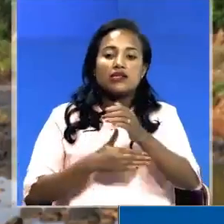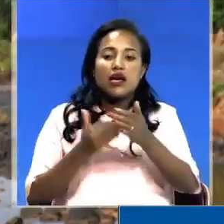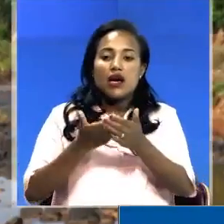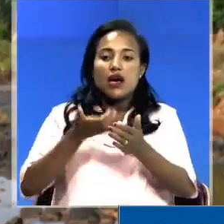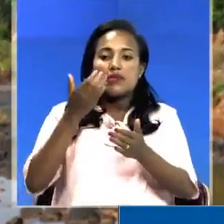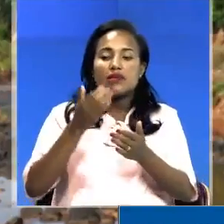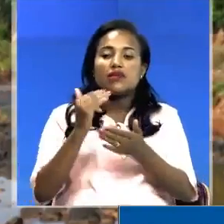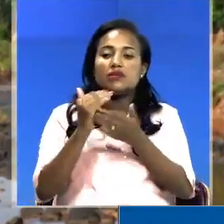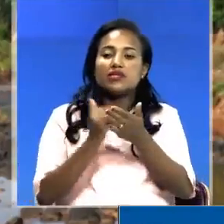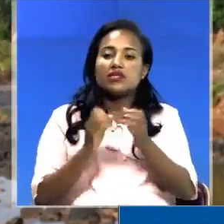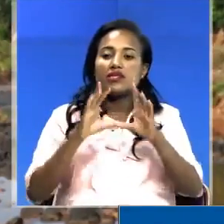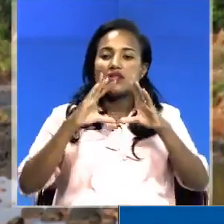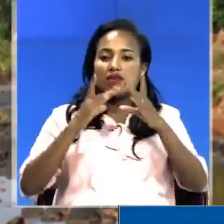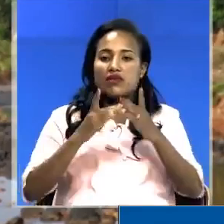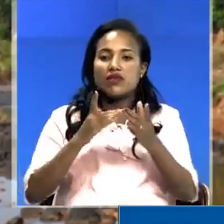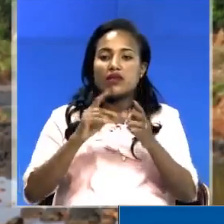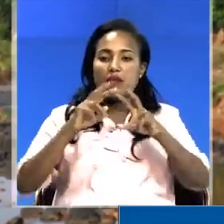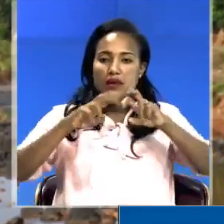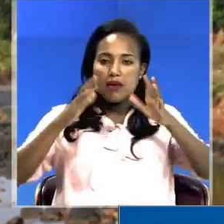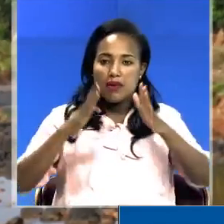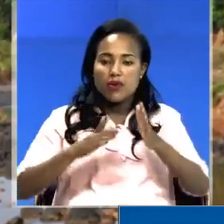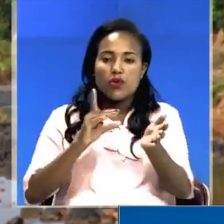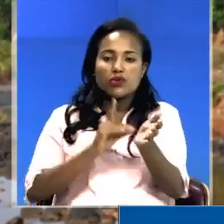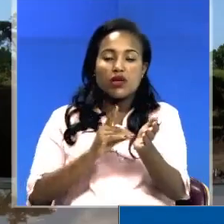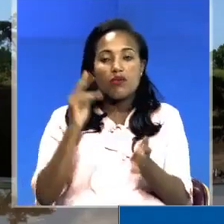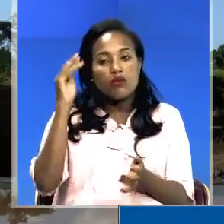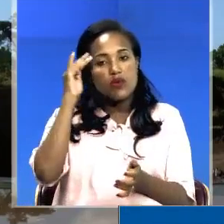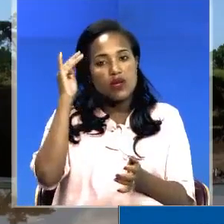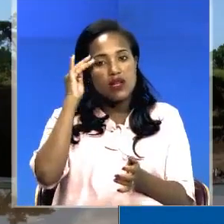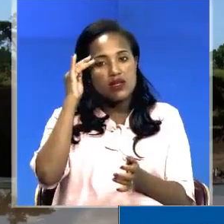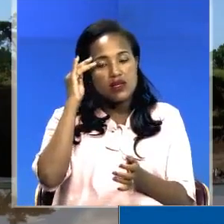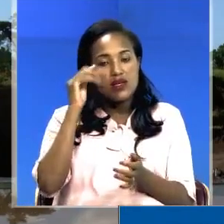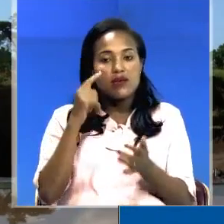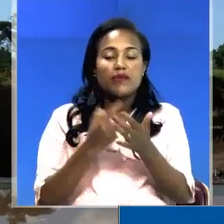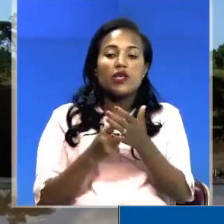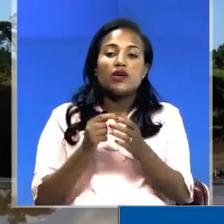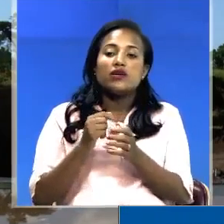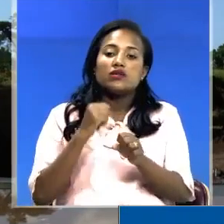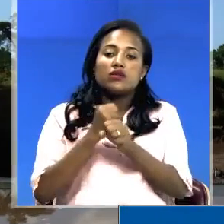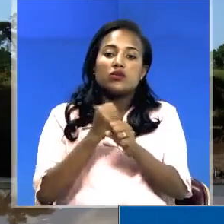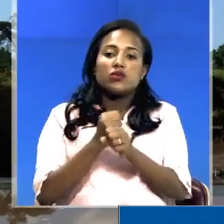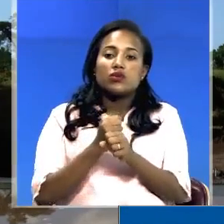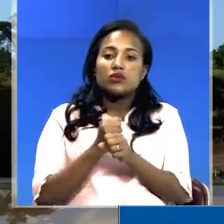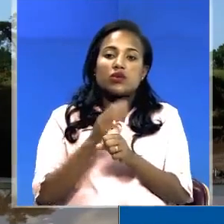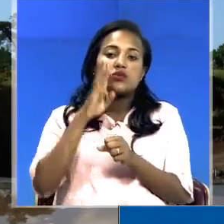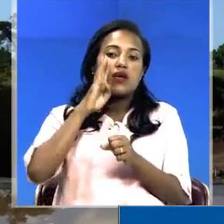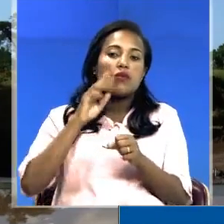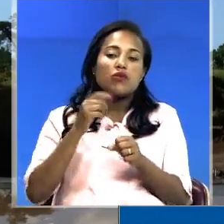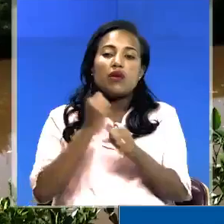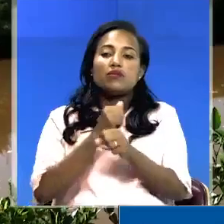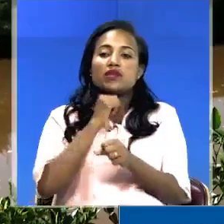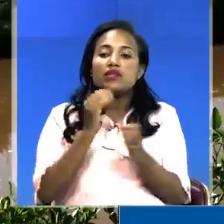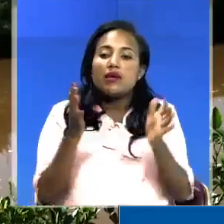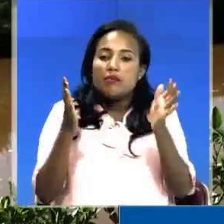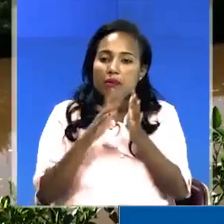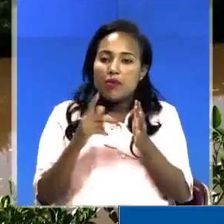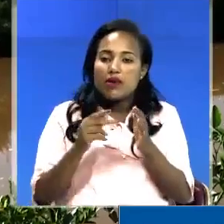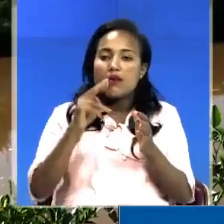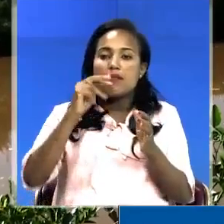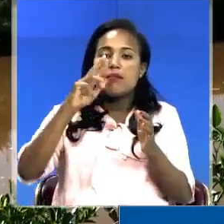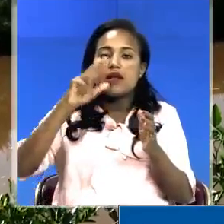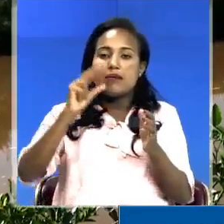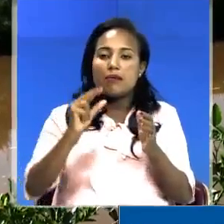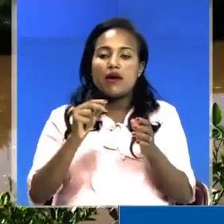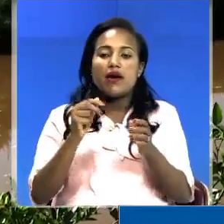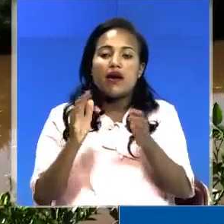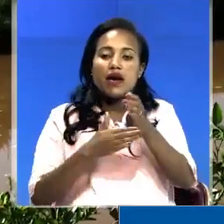ክፍል ዳይሬክተርና ተመራማሪ ዶክተር ምኑየለት መንግስት ስሪቱ የሱዳን የሆነው ባለነጠላ ክር የሚሰራ ጠባብ መረብ በሆነ አሳዎች ማስገርና